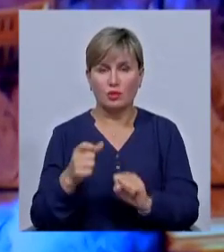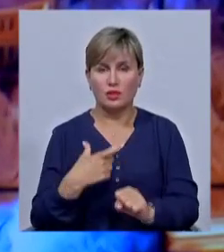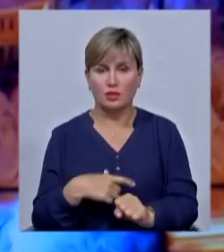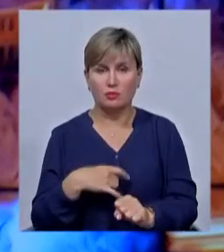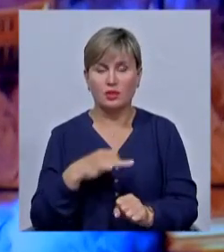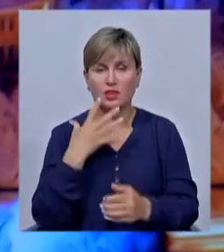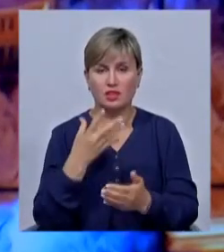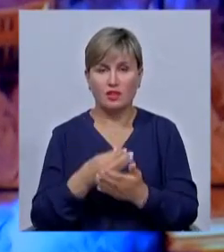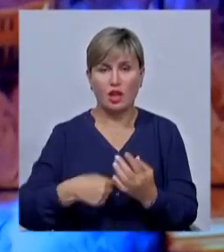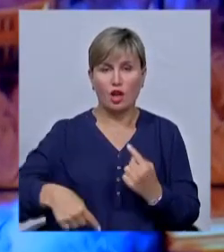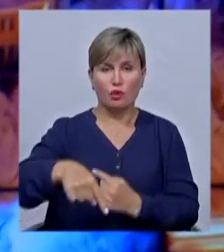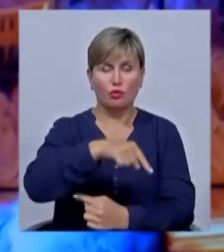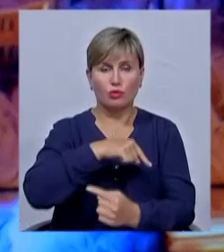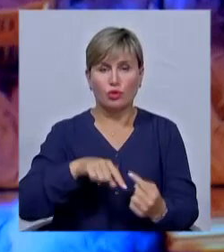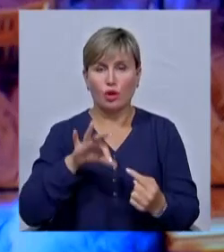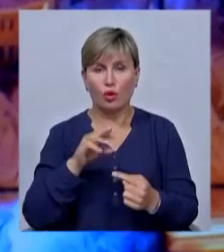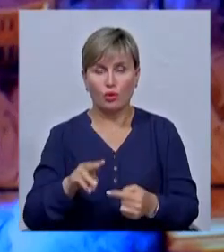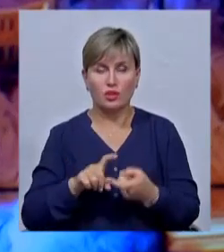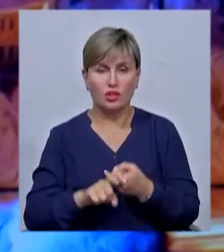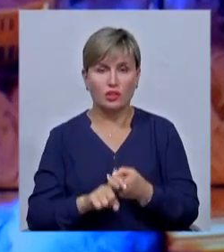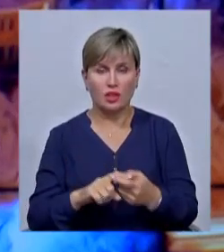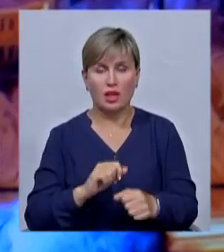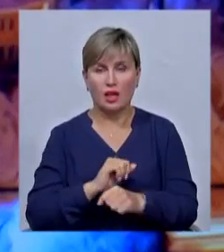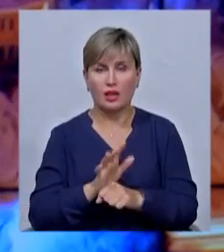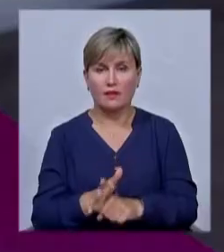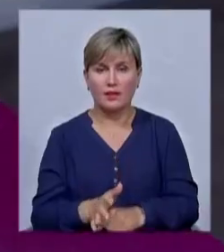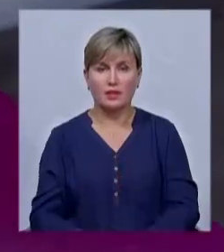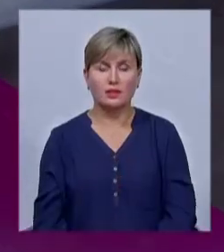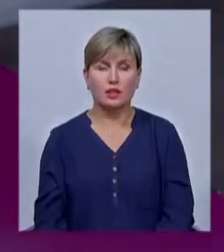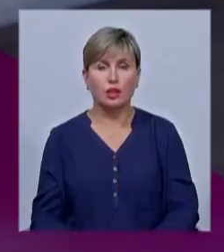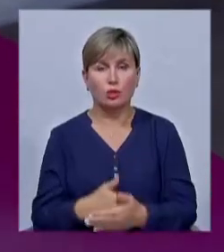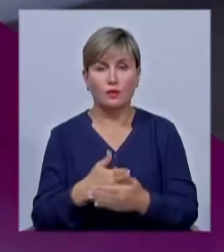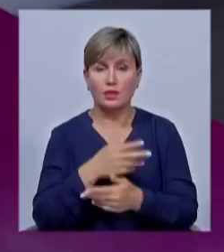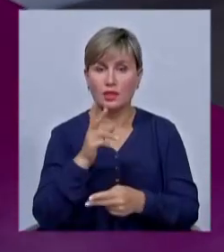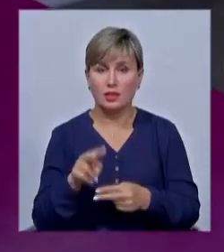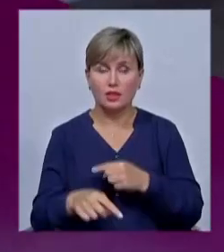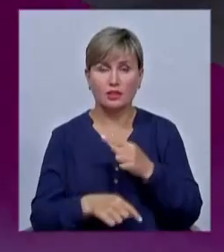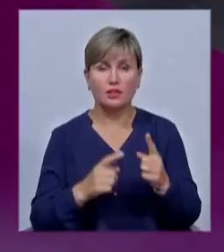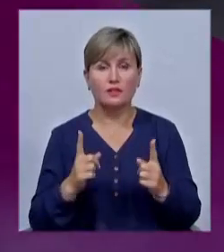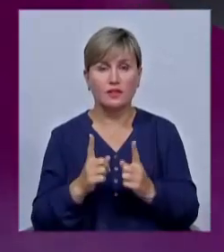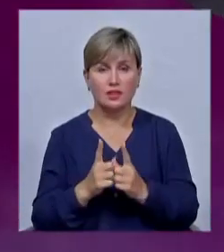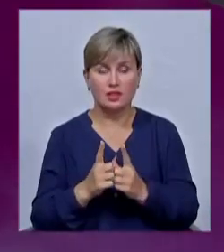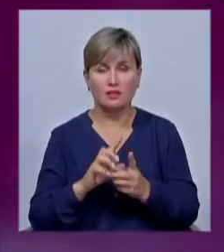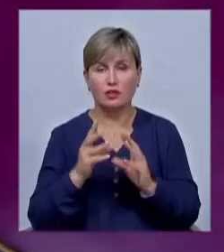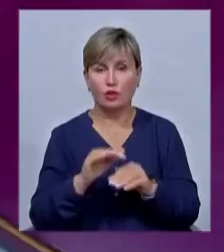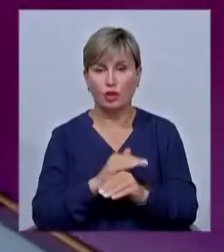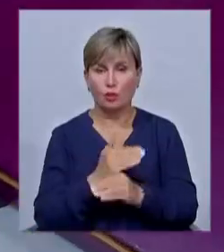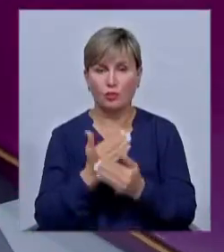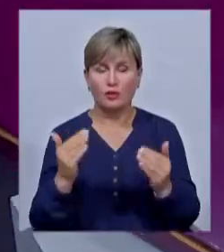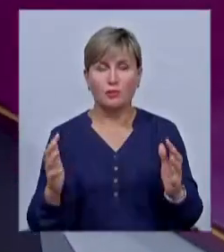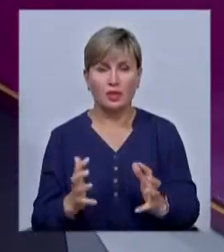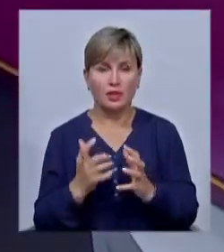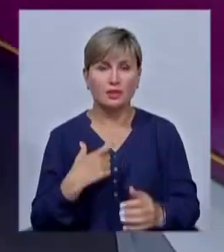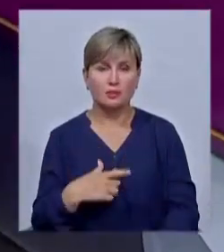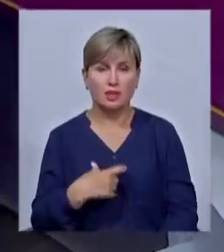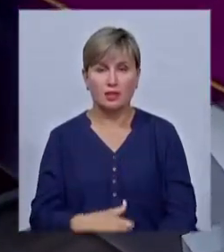и свое окружение от вероятного заражения коронавирусом я один а жена беково благодарю вас за внимание всего доброго